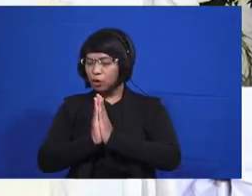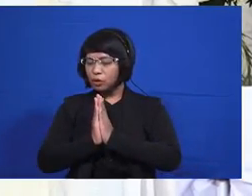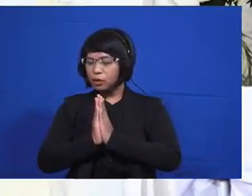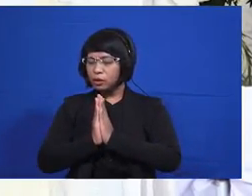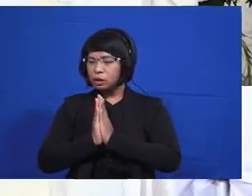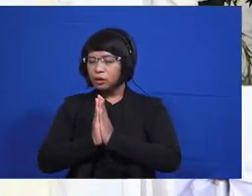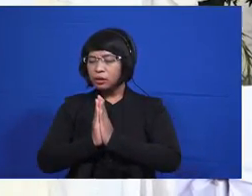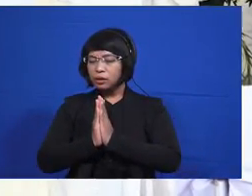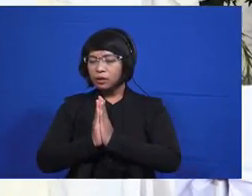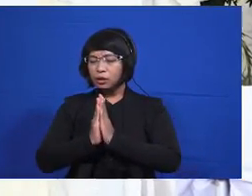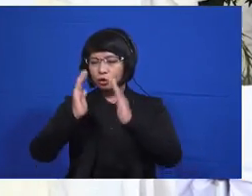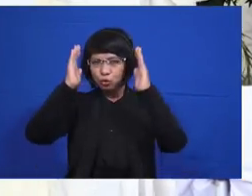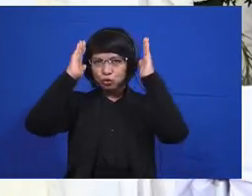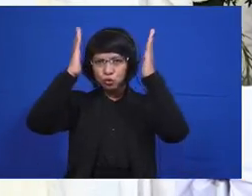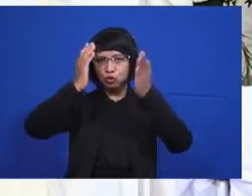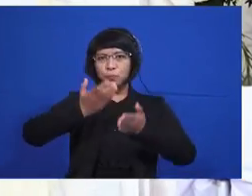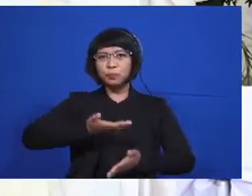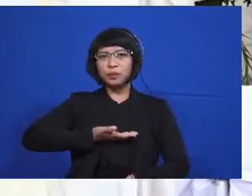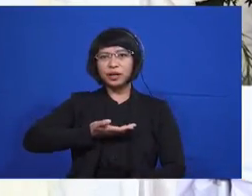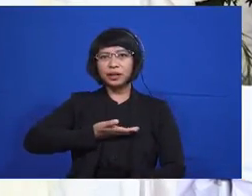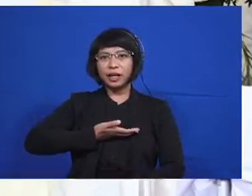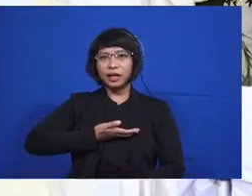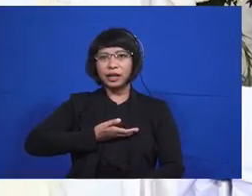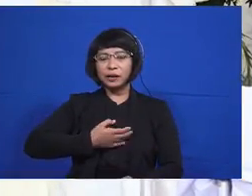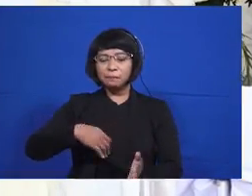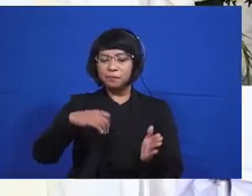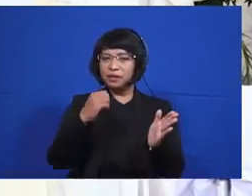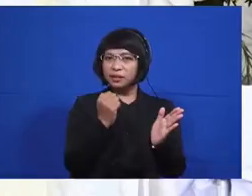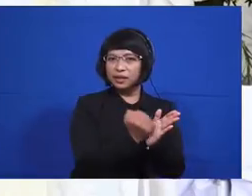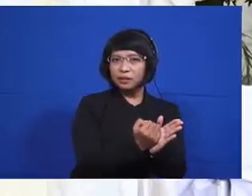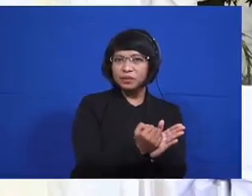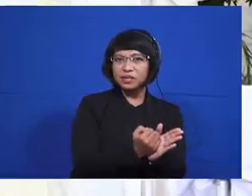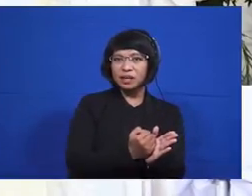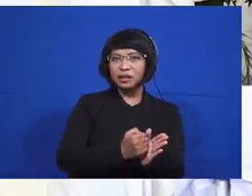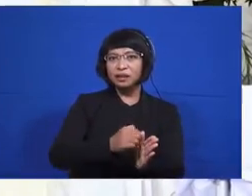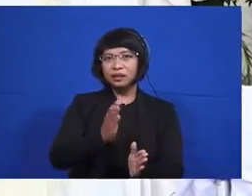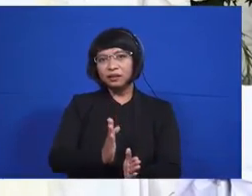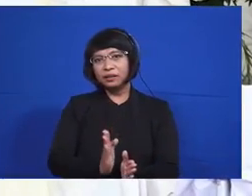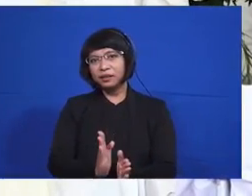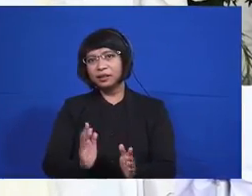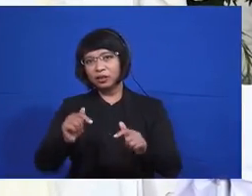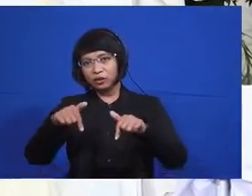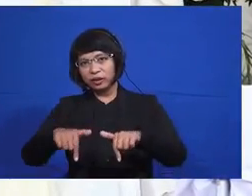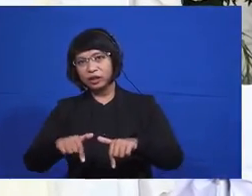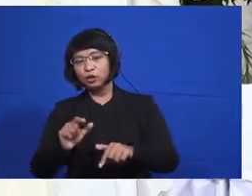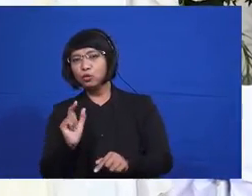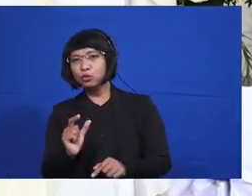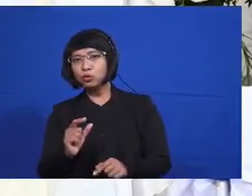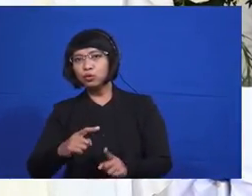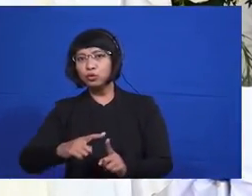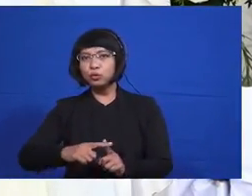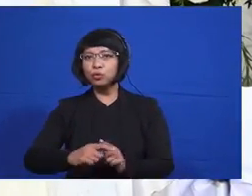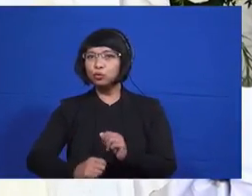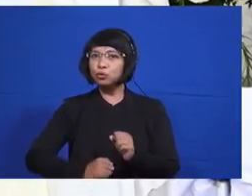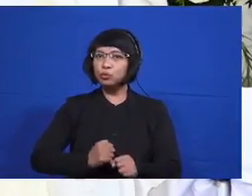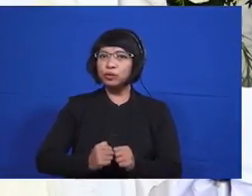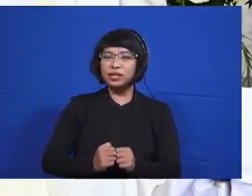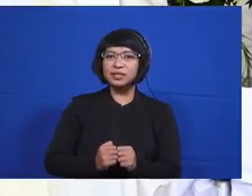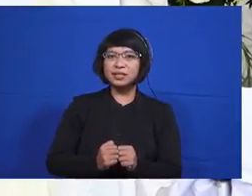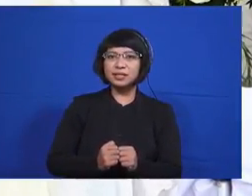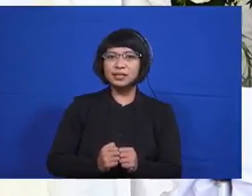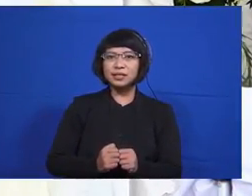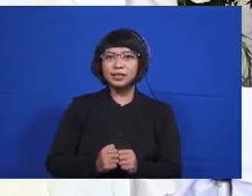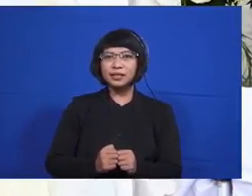Uskup berkenan mentahbiskan para diakon ini untuk tugas pelayanan sebagai imam.